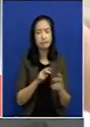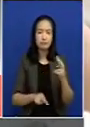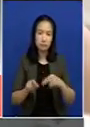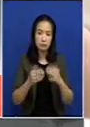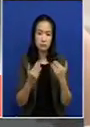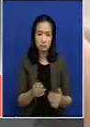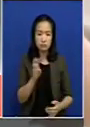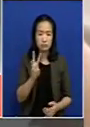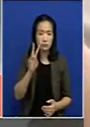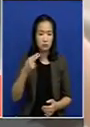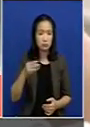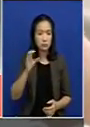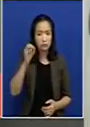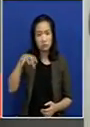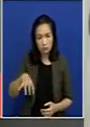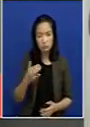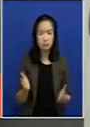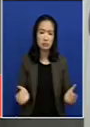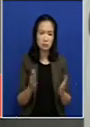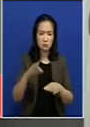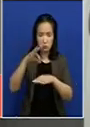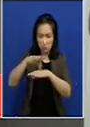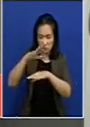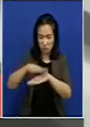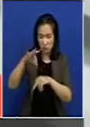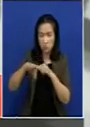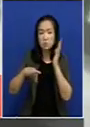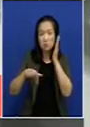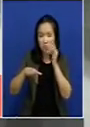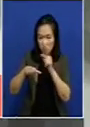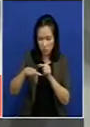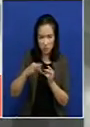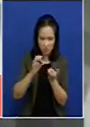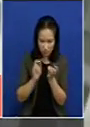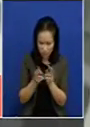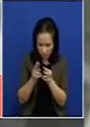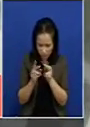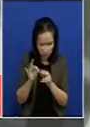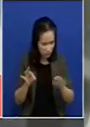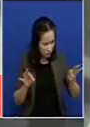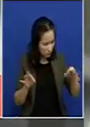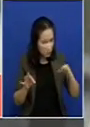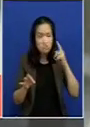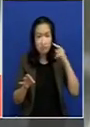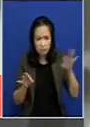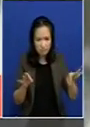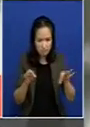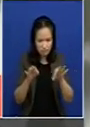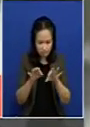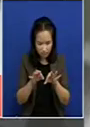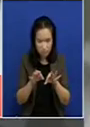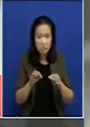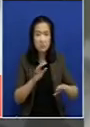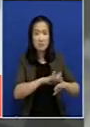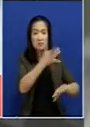อกจากนี้ WHO ก็ยังสนับสนุนแนวคิดการใช้ยุงตัวผู้ที่ผ่านการตัดแต่งพันธุกรรมไปผสมพันธุ์กับยุงตัวเมียที่อาศัยอยู่ใน